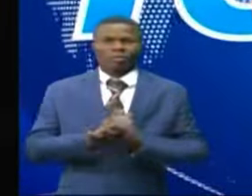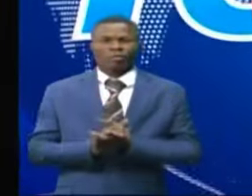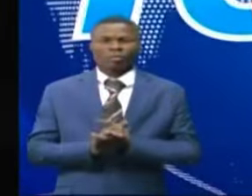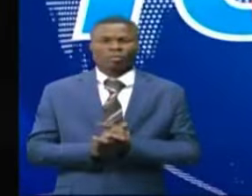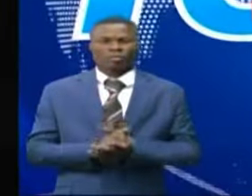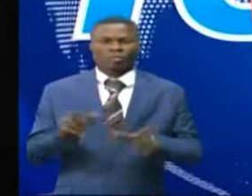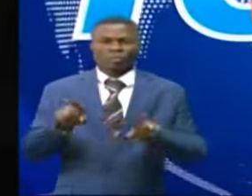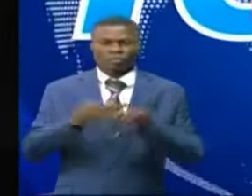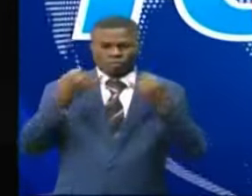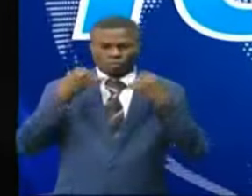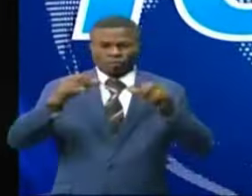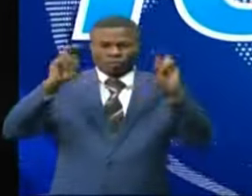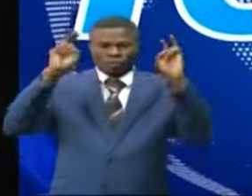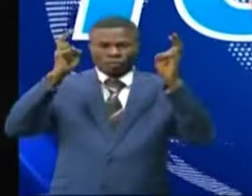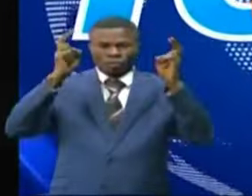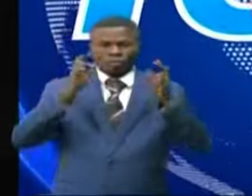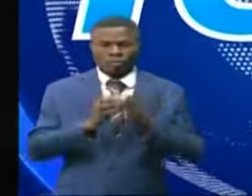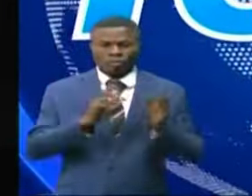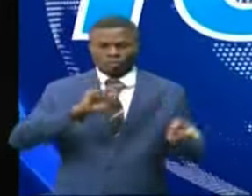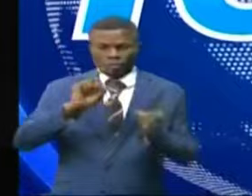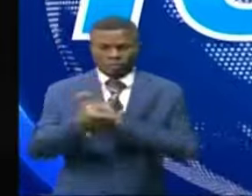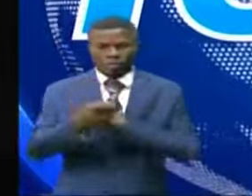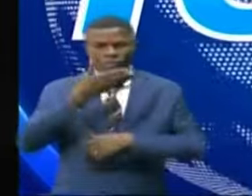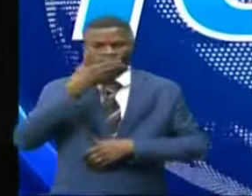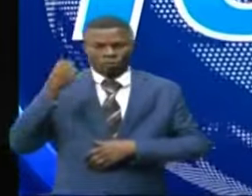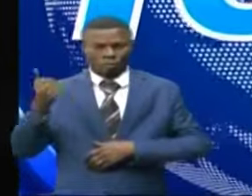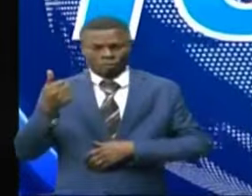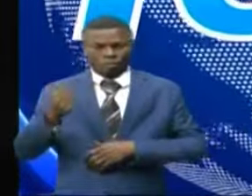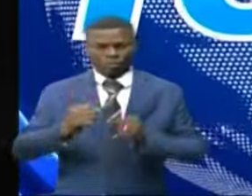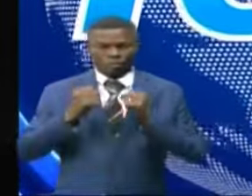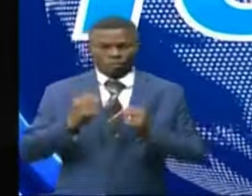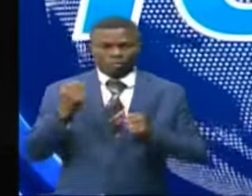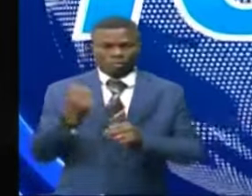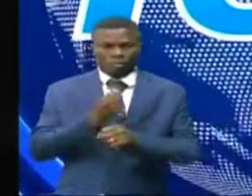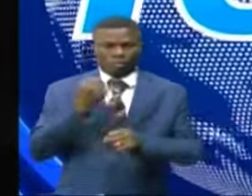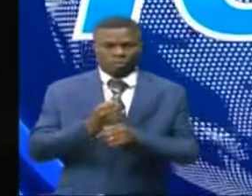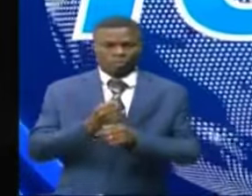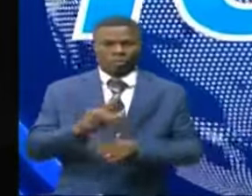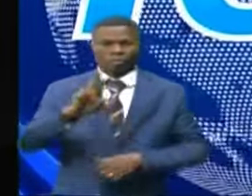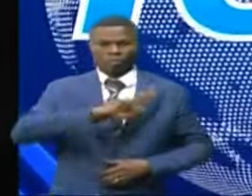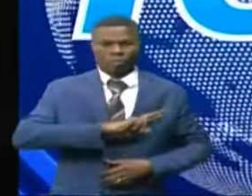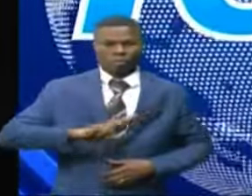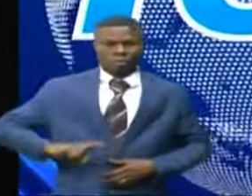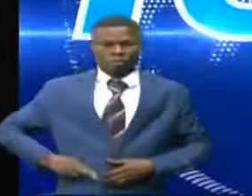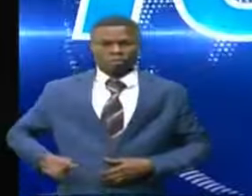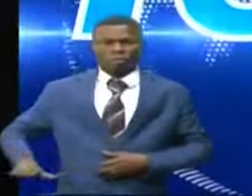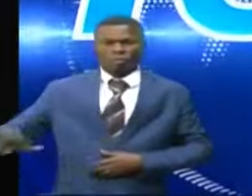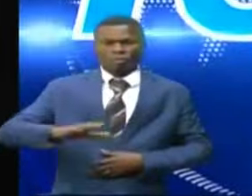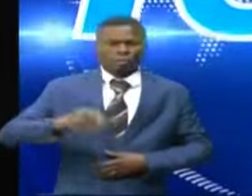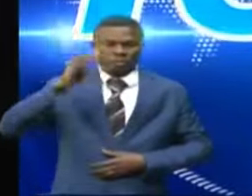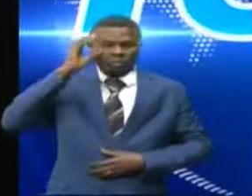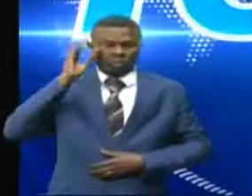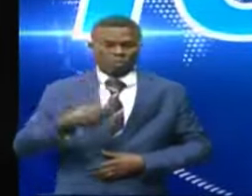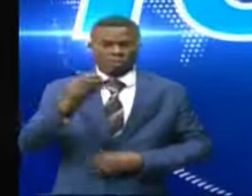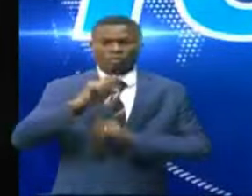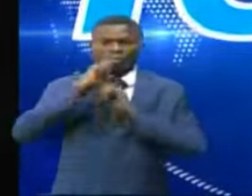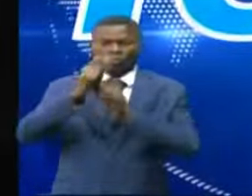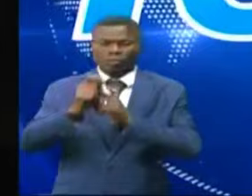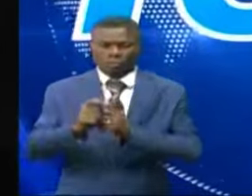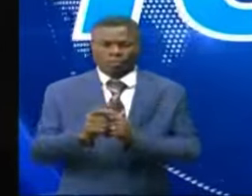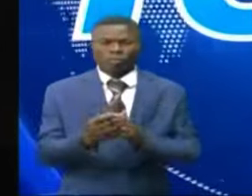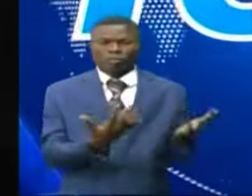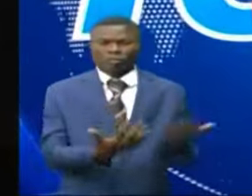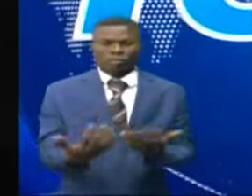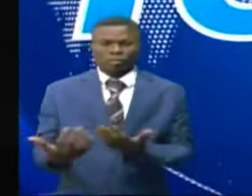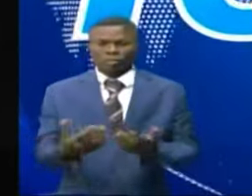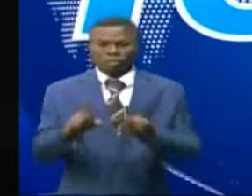Comme annoncé dans les titres, pour l'amélioration et l'efficacité du travail, la République de Corée a fait un don de matériel informatique